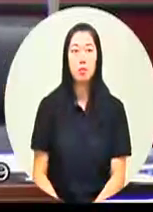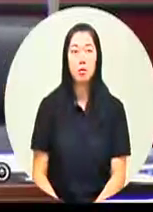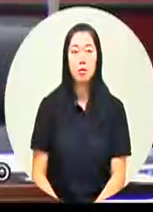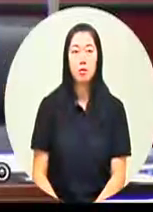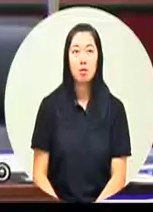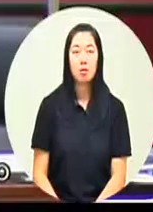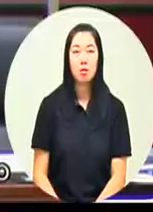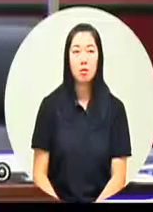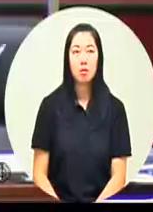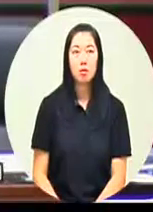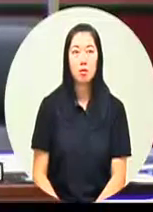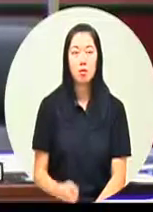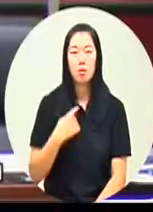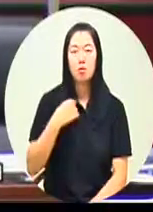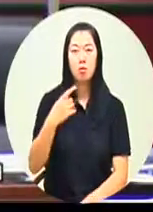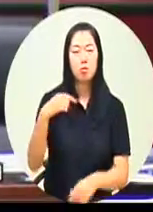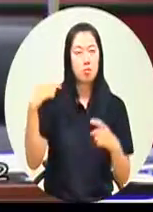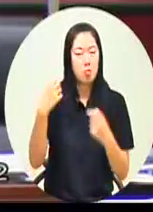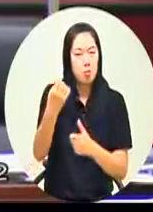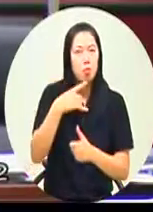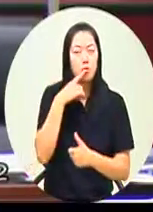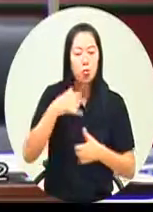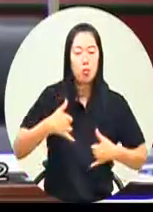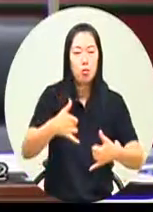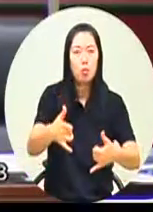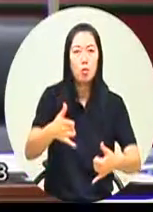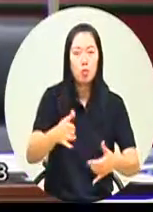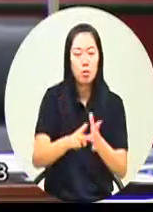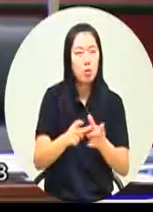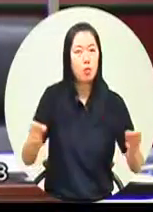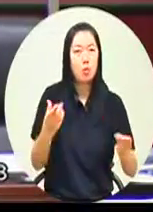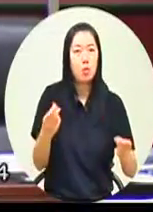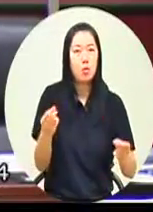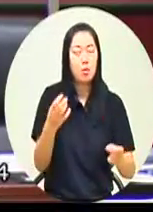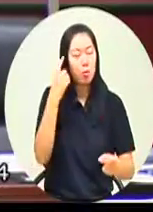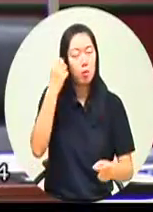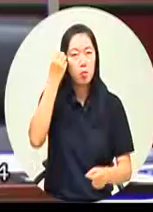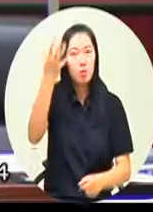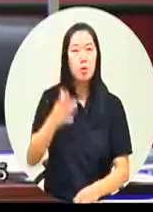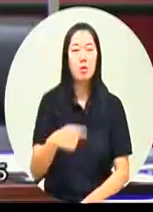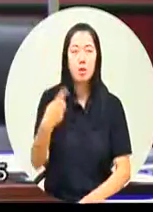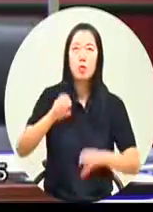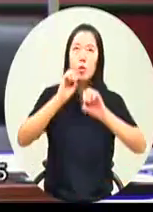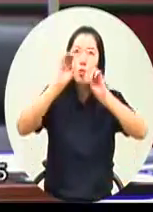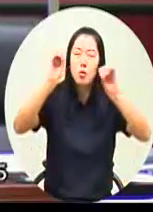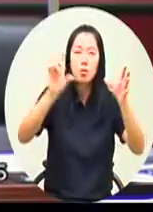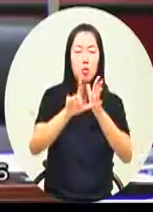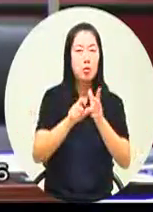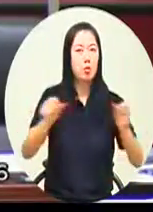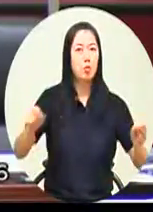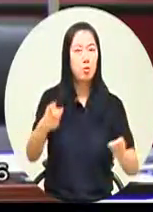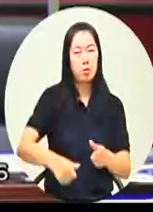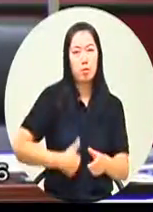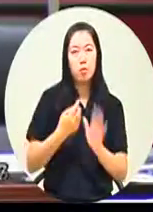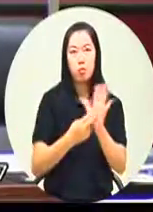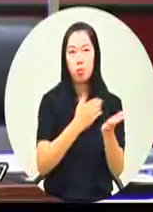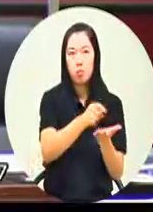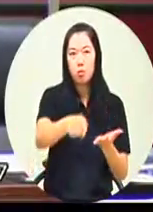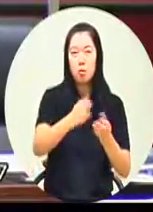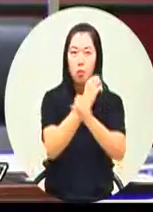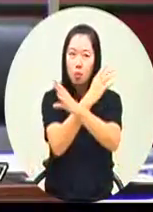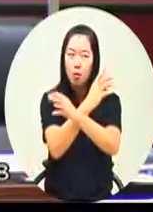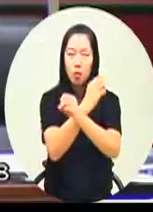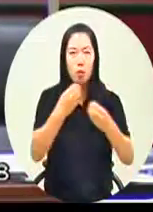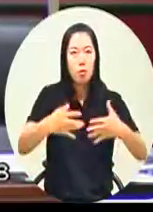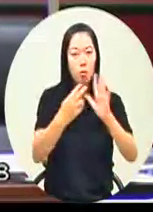都没有走，好久没走，早就忘记了。所以你宣导再久呢，都无法解决你这个交通耗资的问题。所